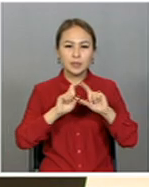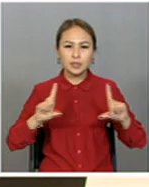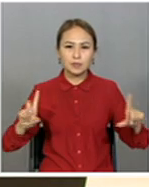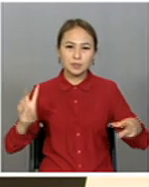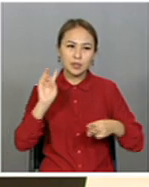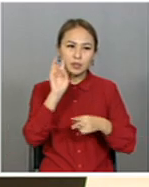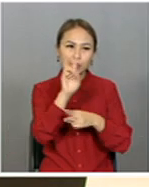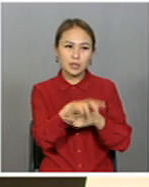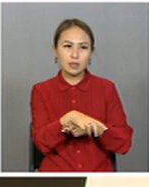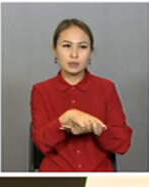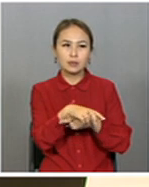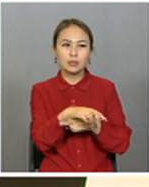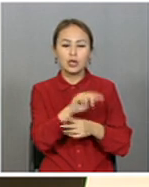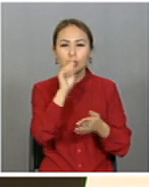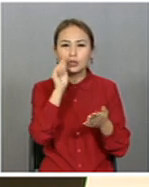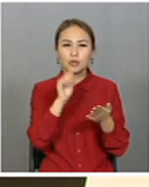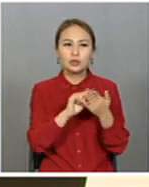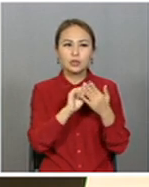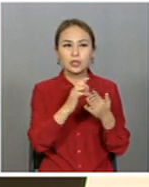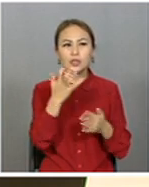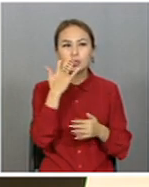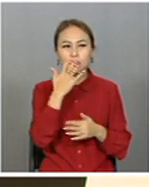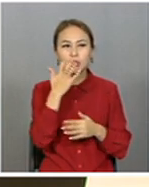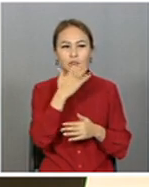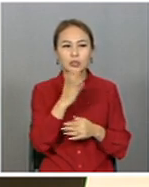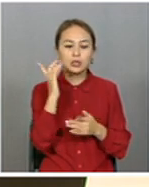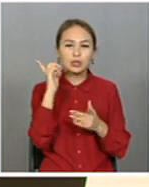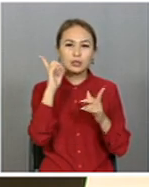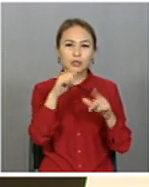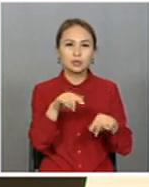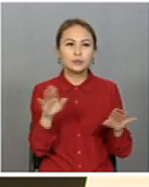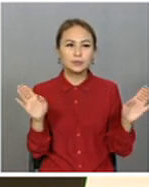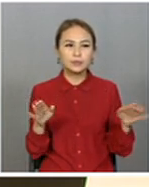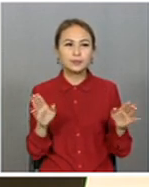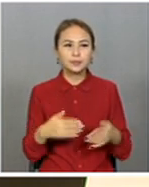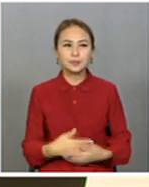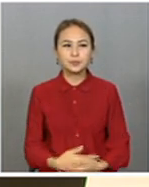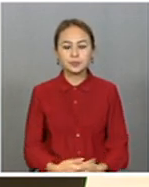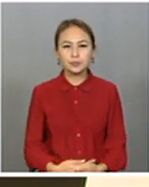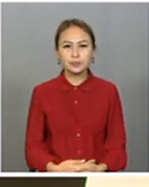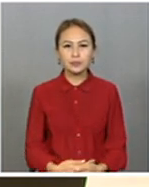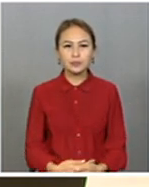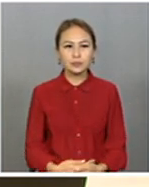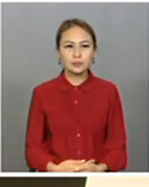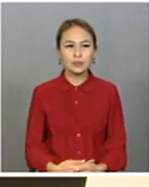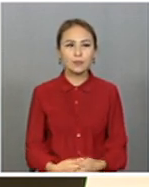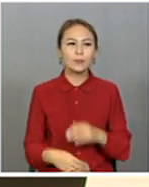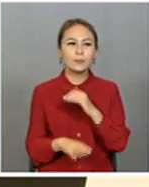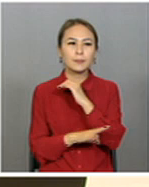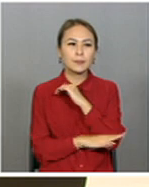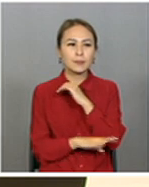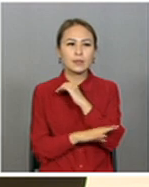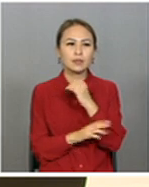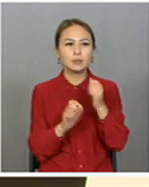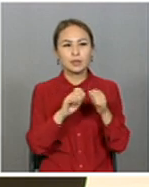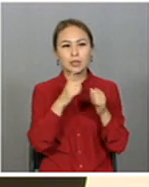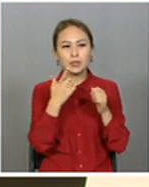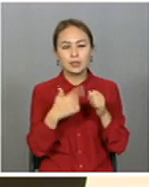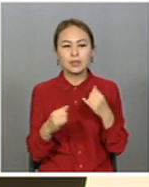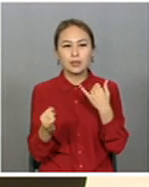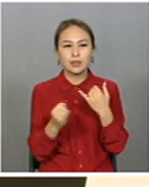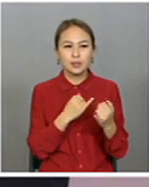Балалар мектепке барады. Құстар жылы жаққа ұшып кетеді. Ағаш